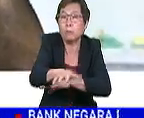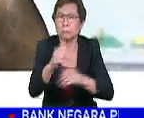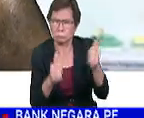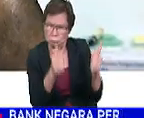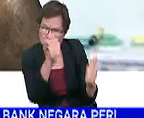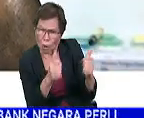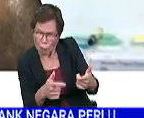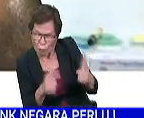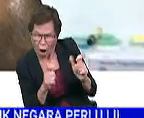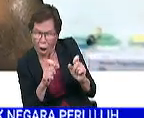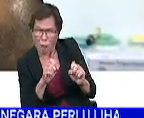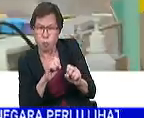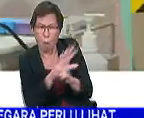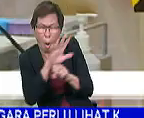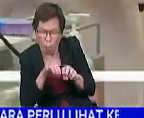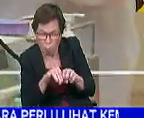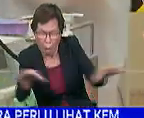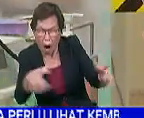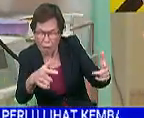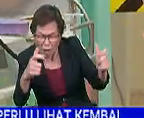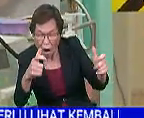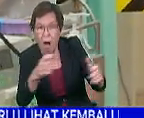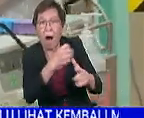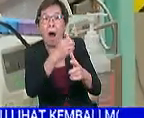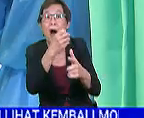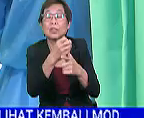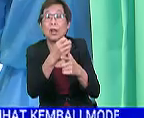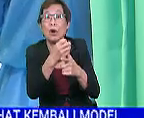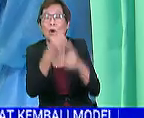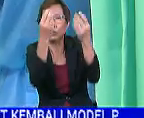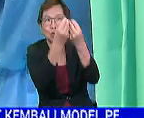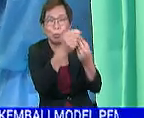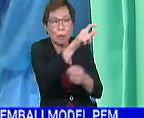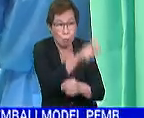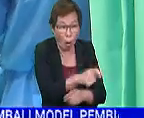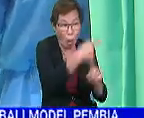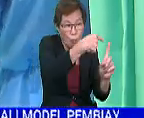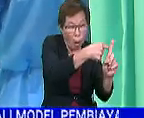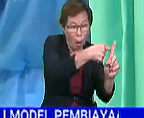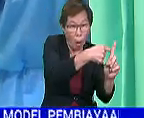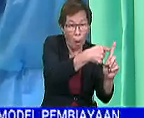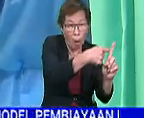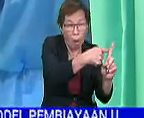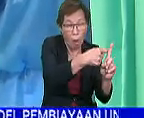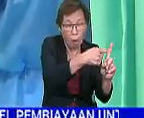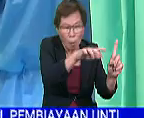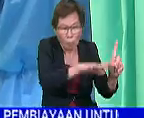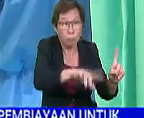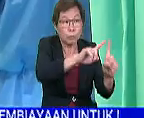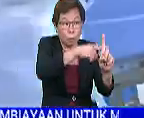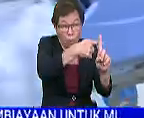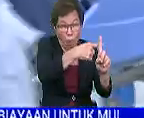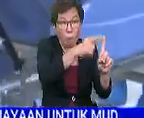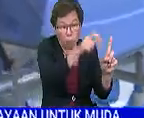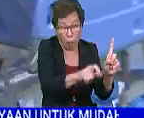berapa cepat virus boleh merebak atau dalam kata lain jumlah individu yang positif dijangkiti secara puratanya oleh